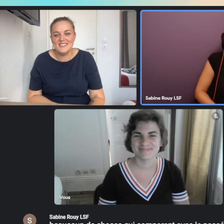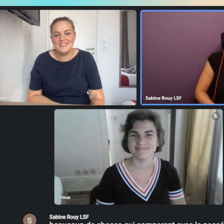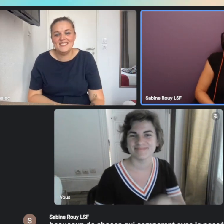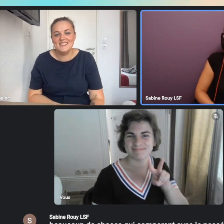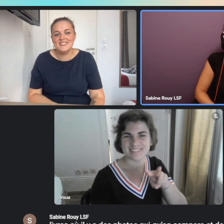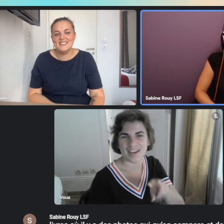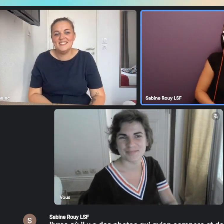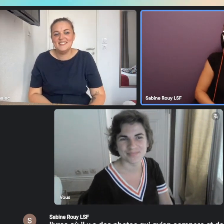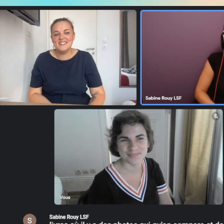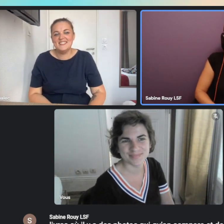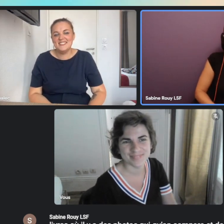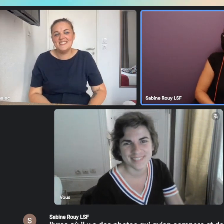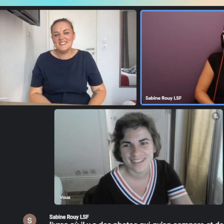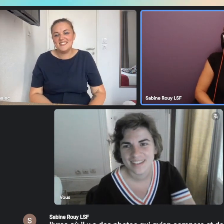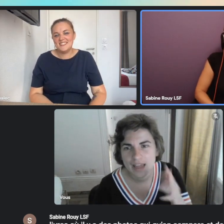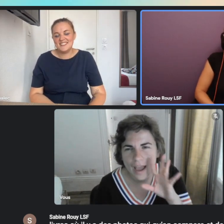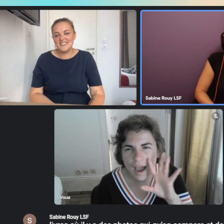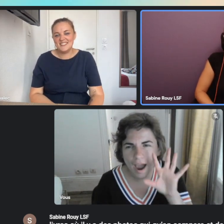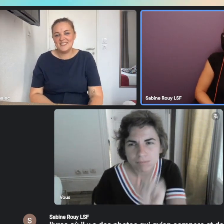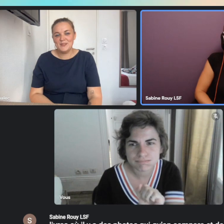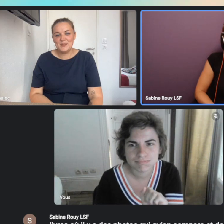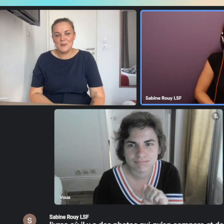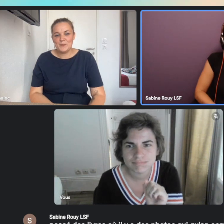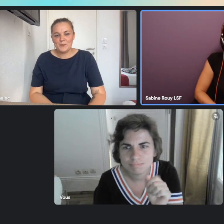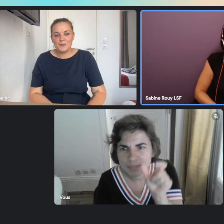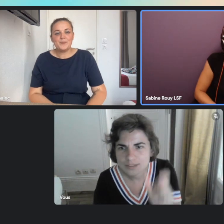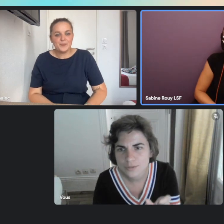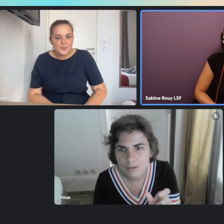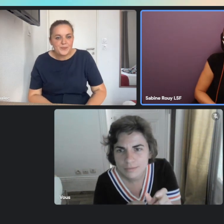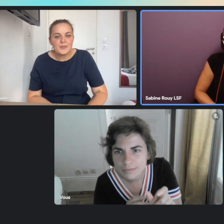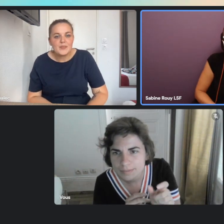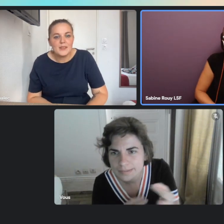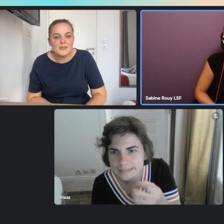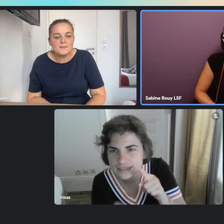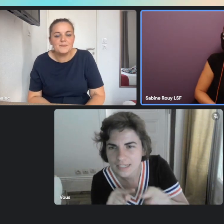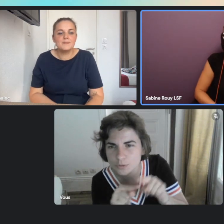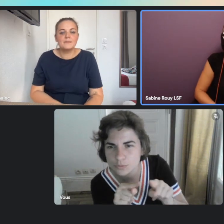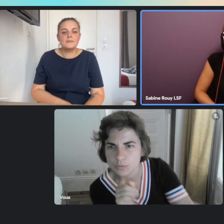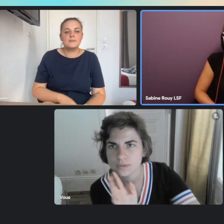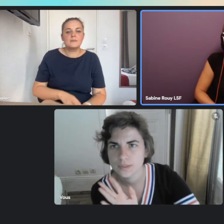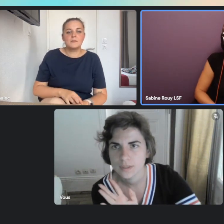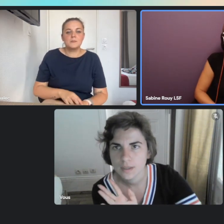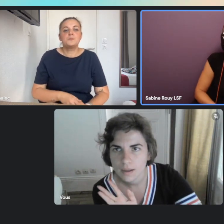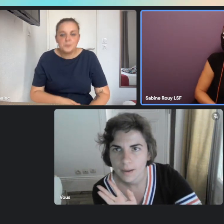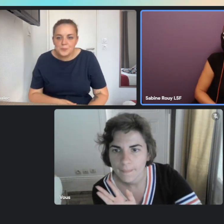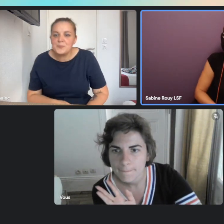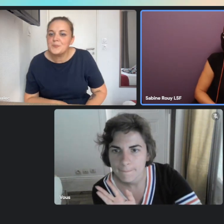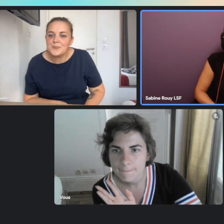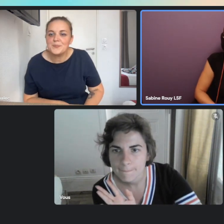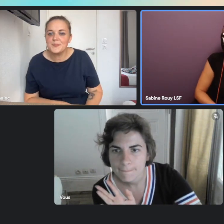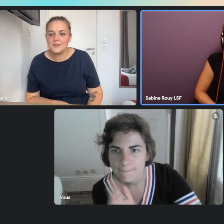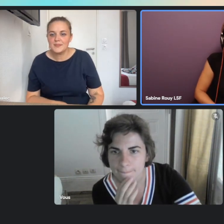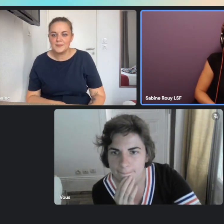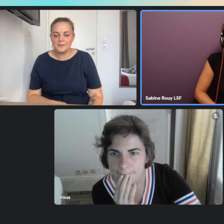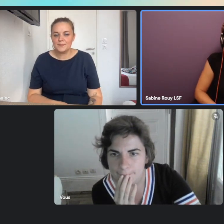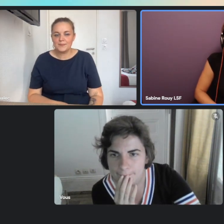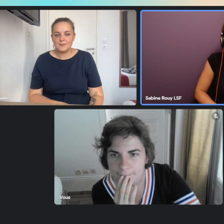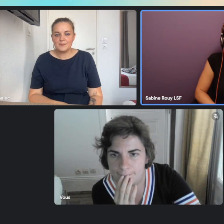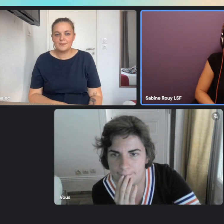ce qu'il en était. Ouais, c'est vrai. Alors j'ai vu qu'il y avait une personne qui disait quelque